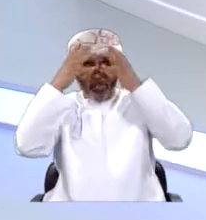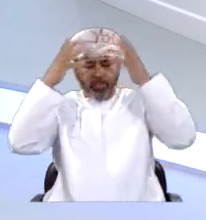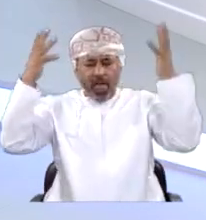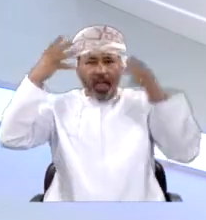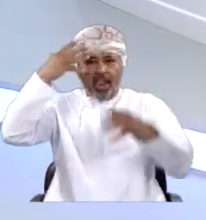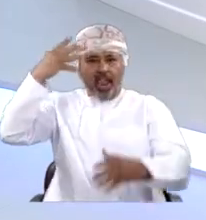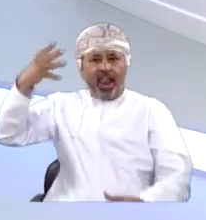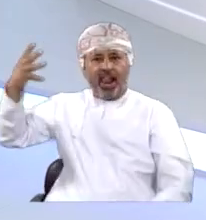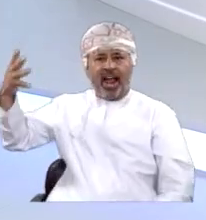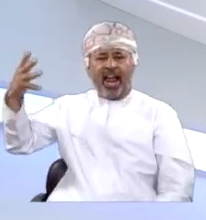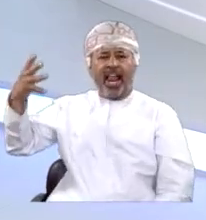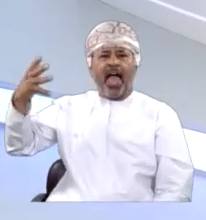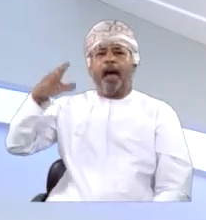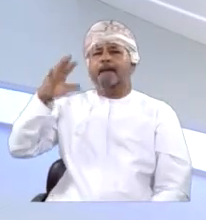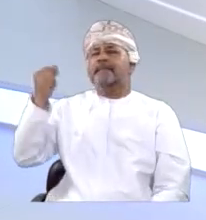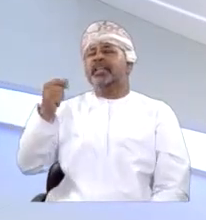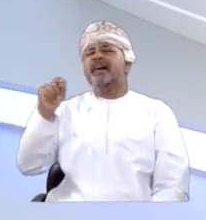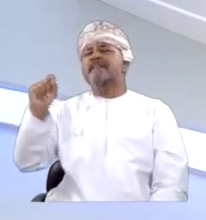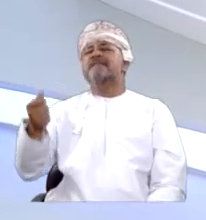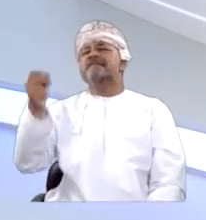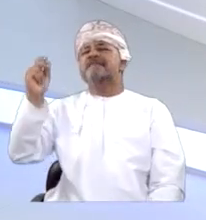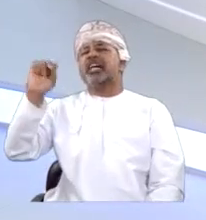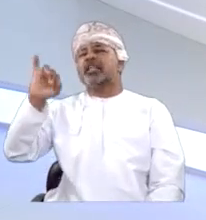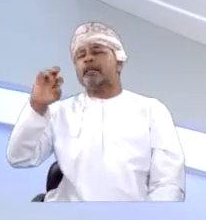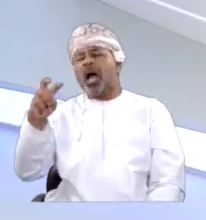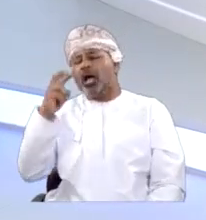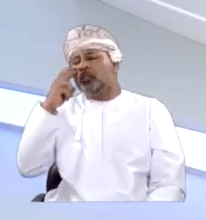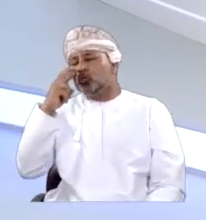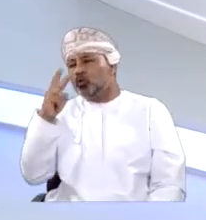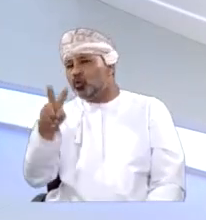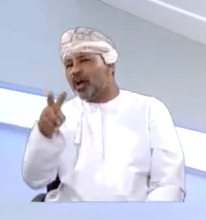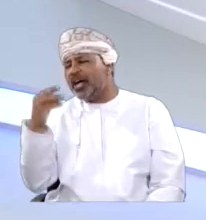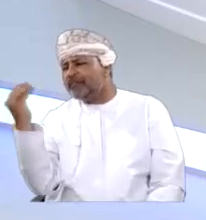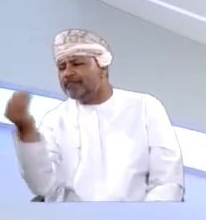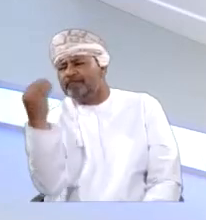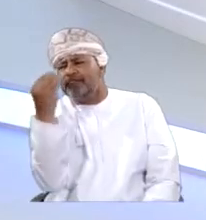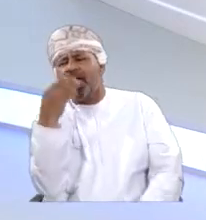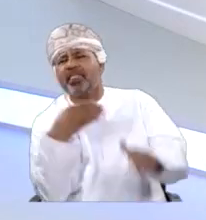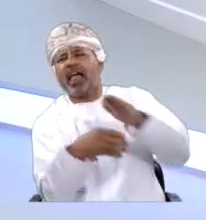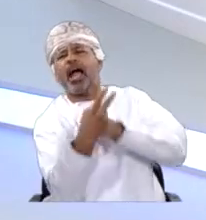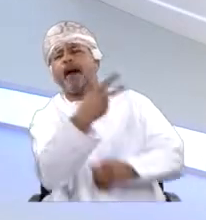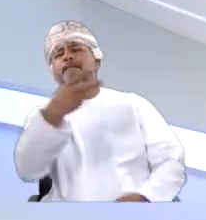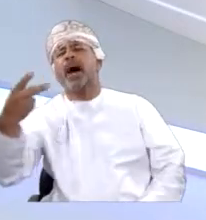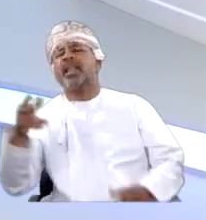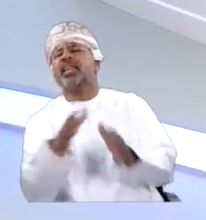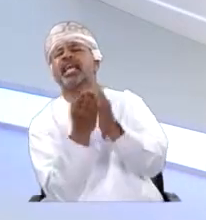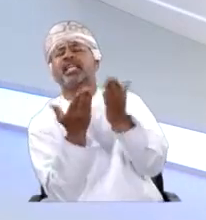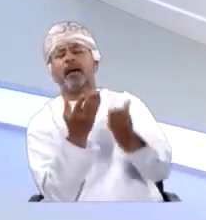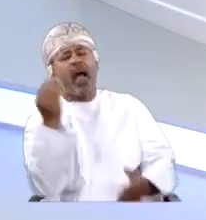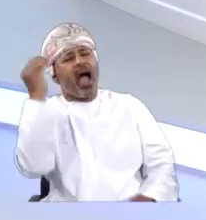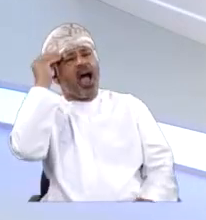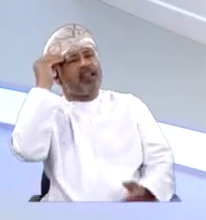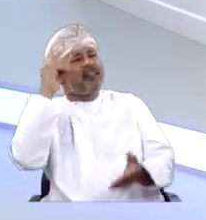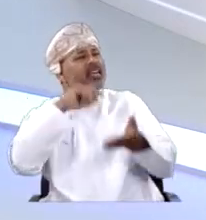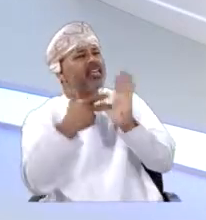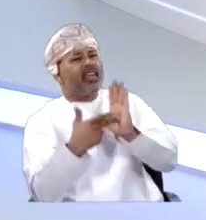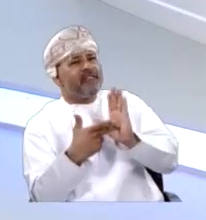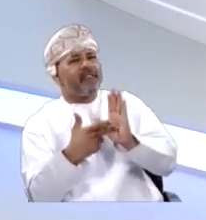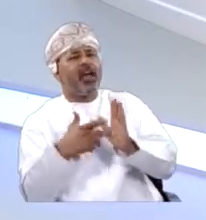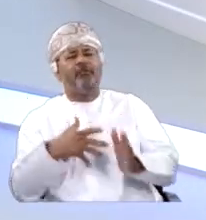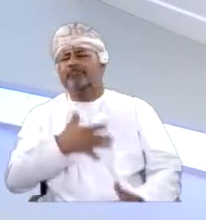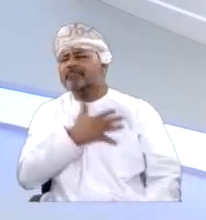الخيال. الزميلة فاطمة بنت إحسان ستأخذنا في جولة قصيرة في معرض الكتاب نتعرف من خلالها على